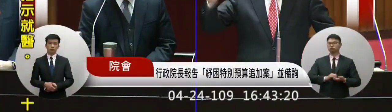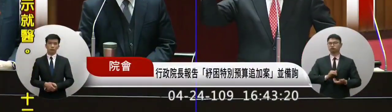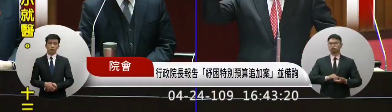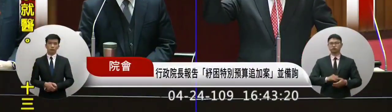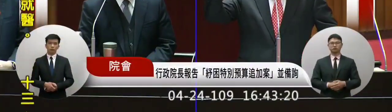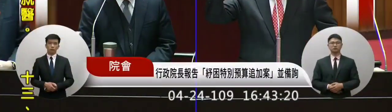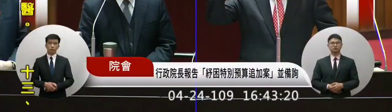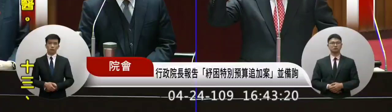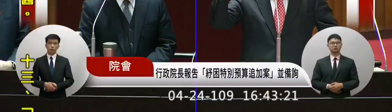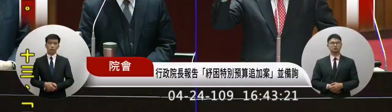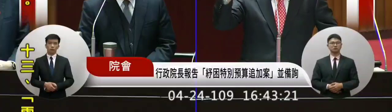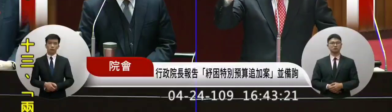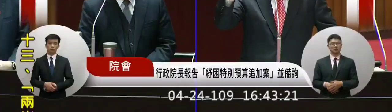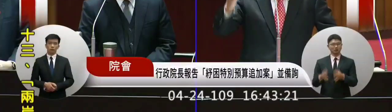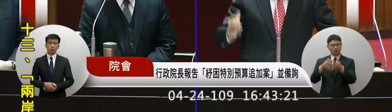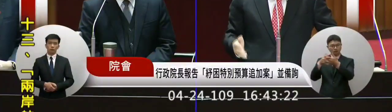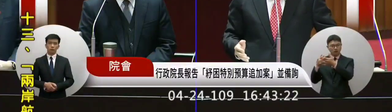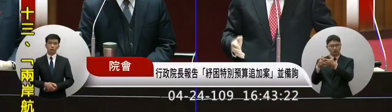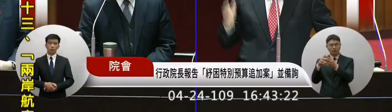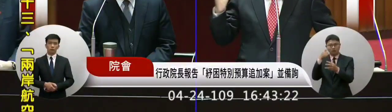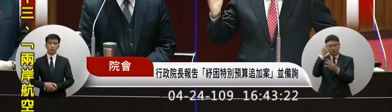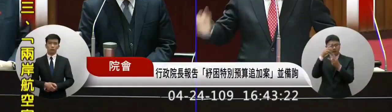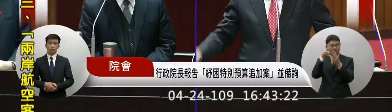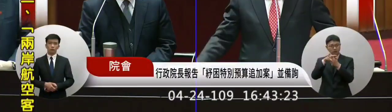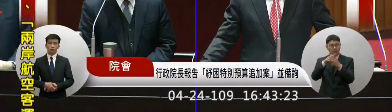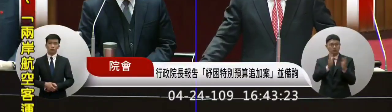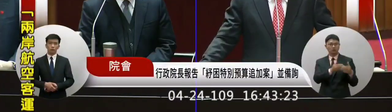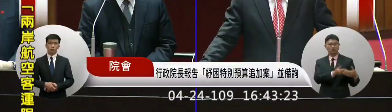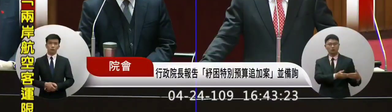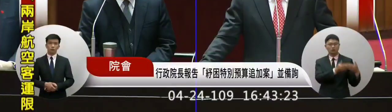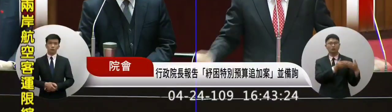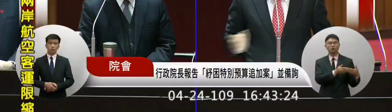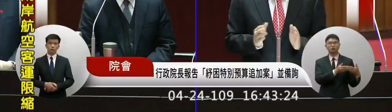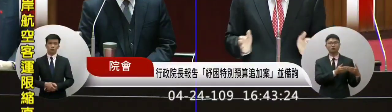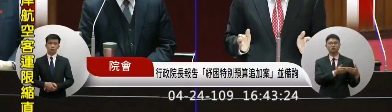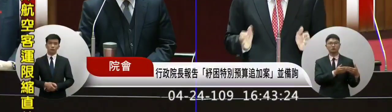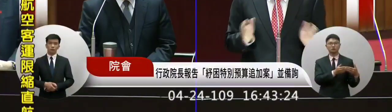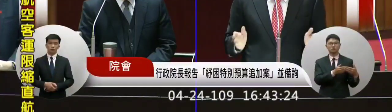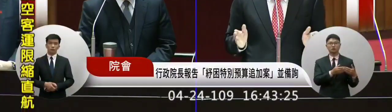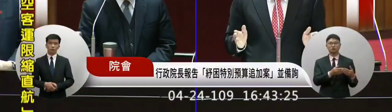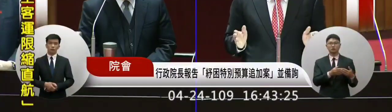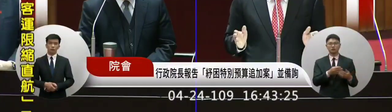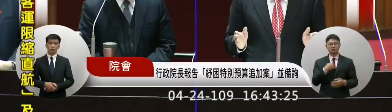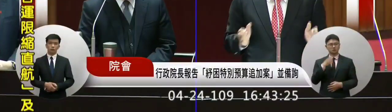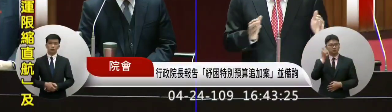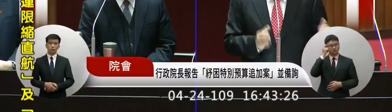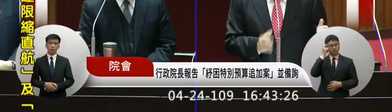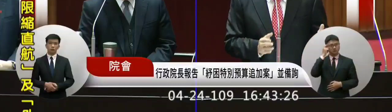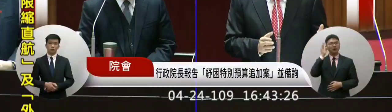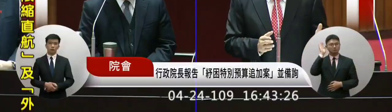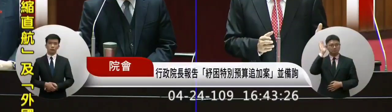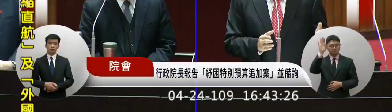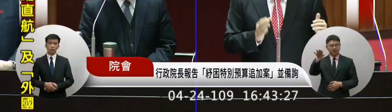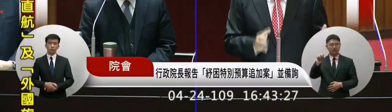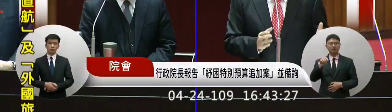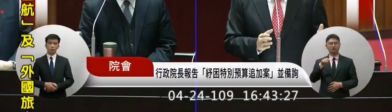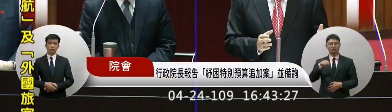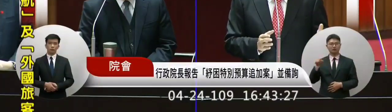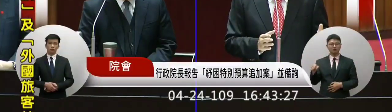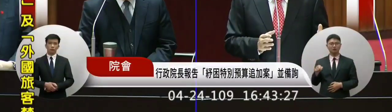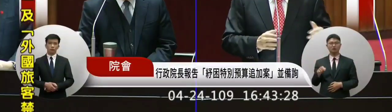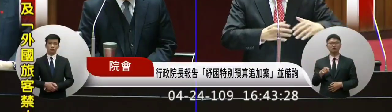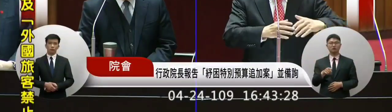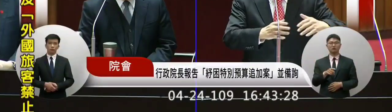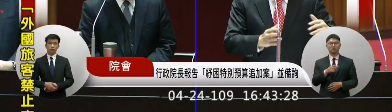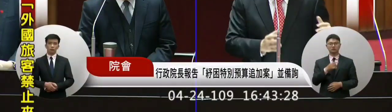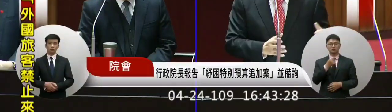国跟整个欧洲跟大陆，我们感觉到未来他们会